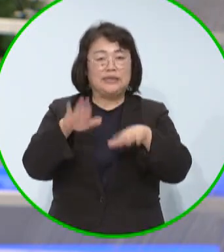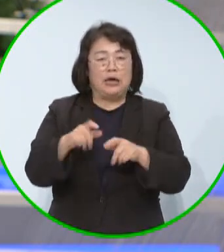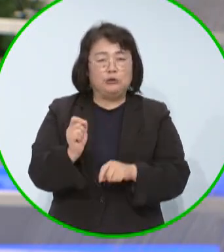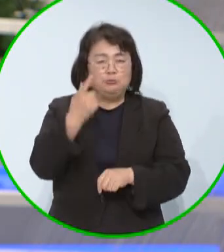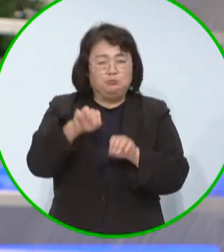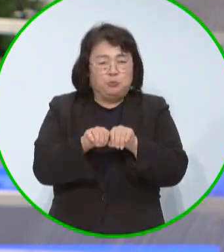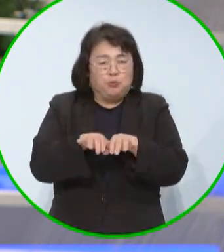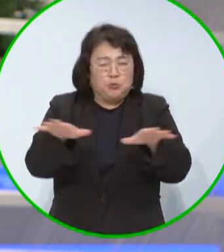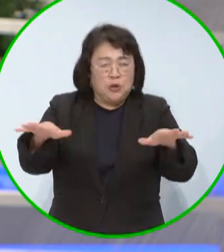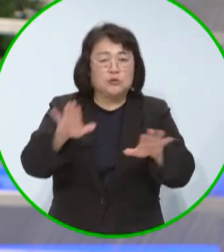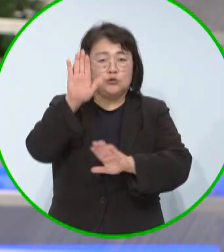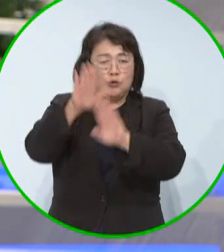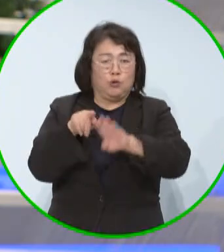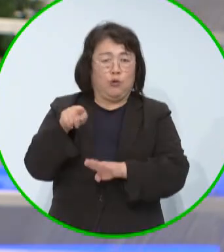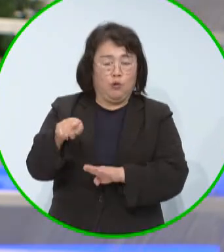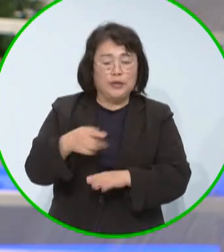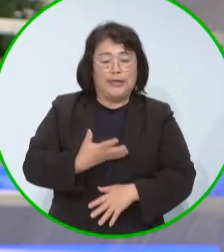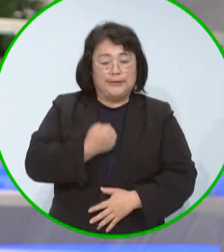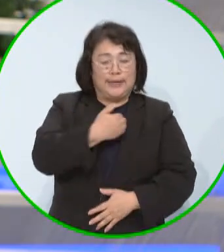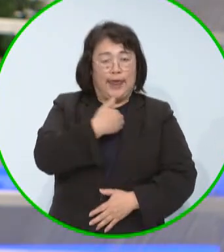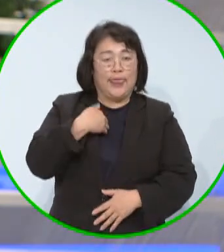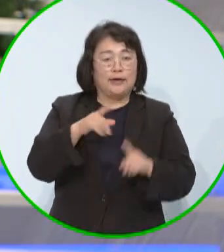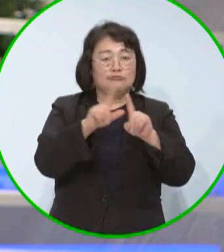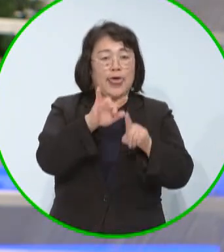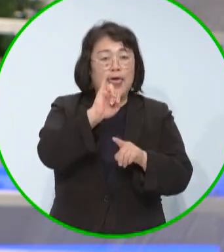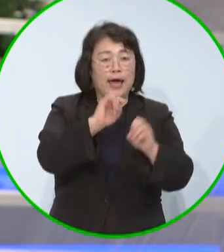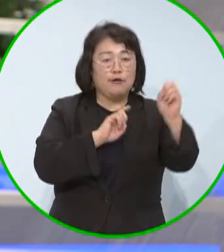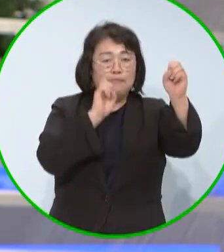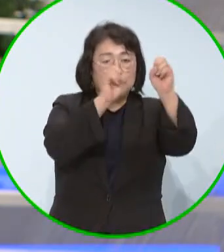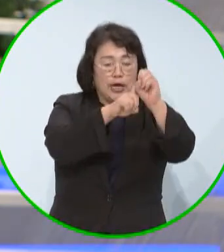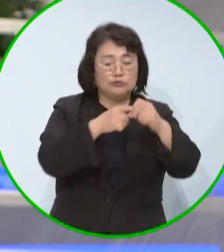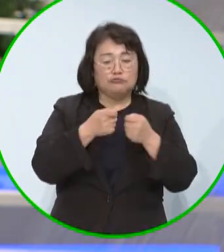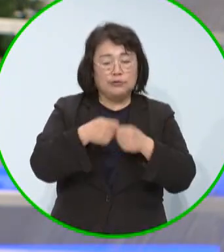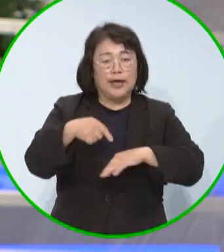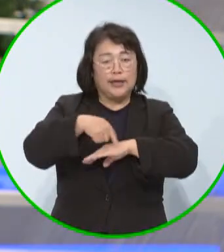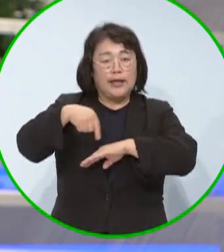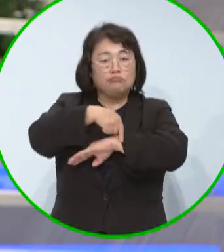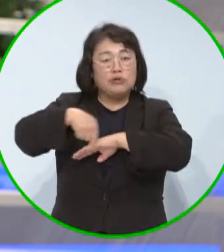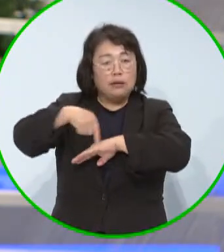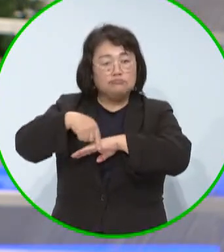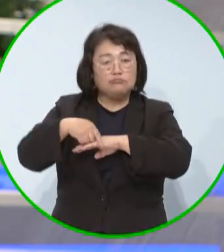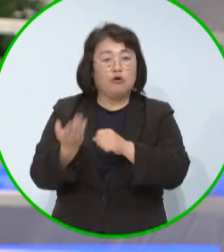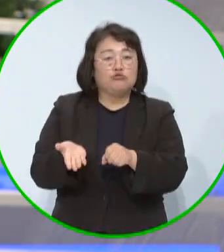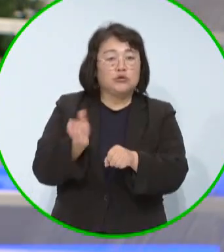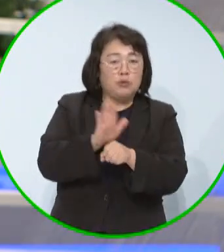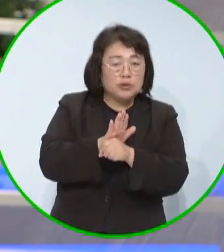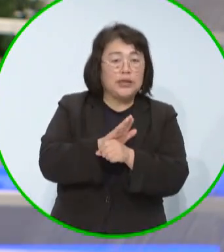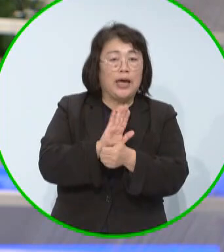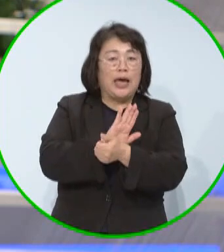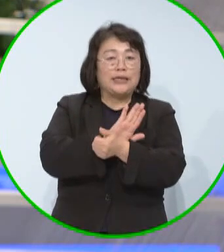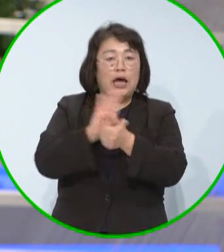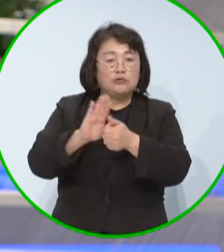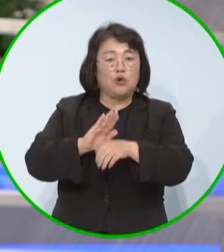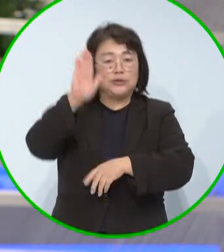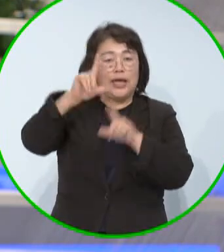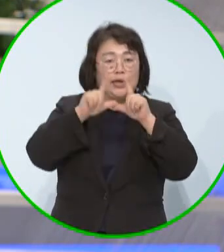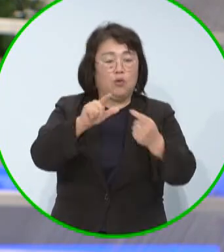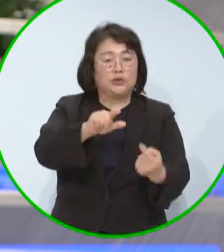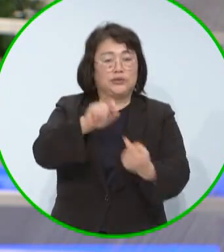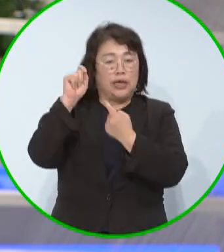現状を踏まえて信頼できるAIを目指すアクションプランを盛り込んだ閣僚宣言を採択し